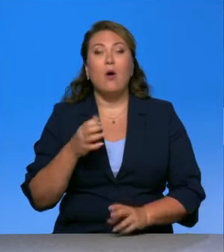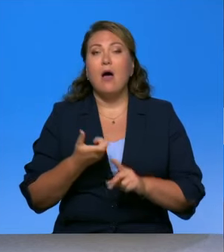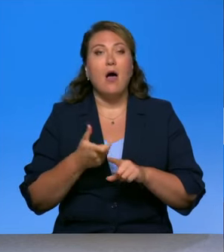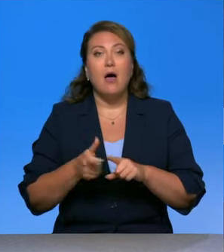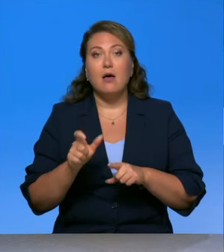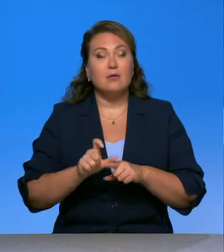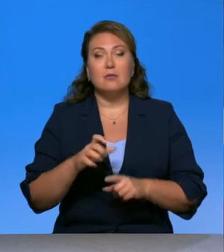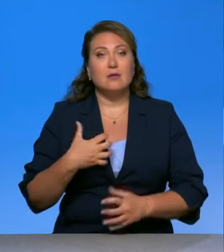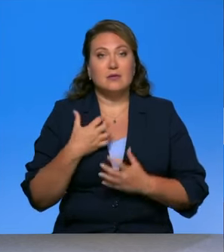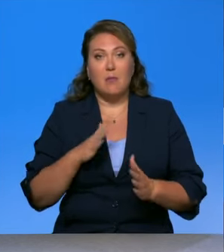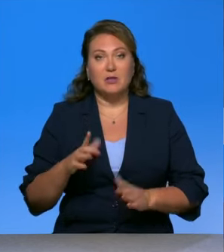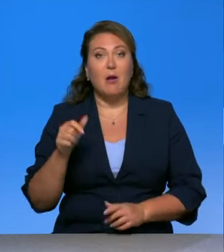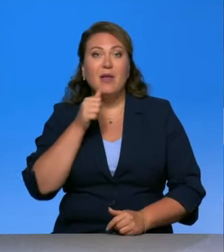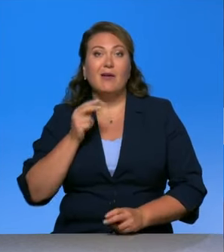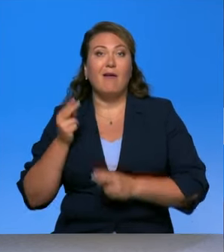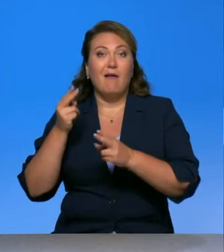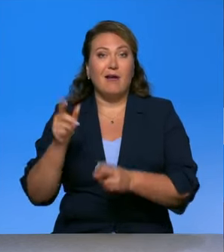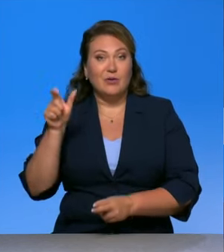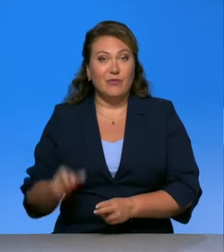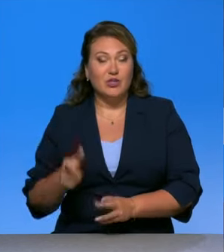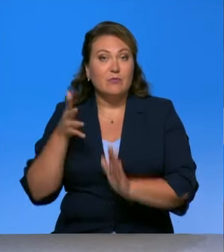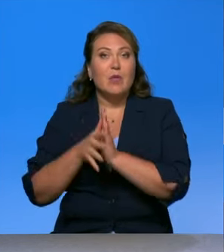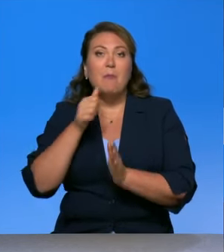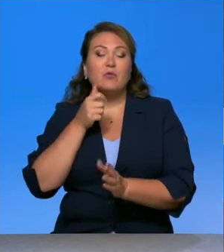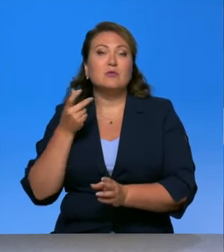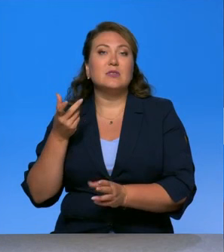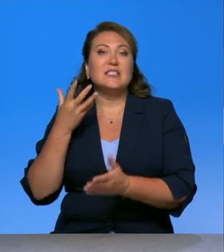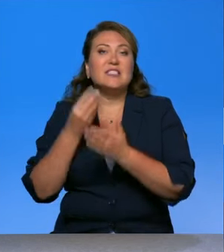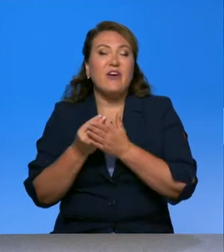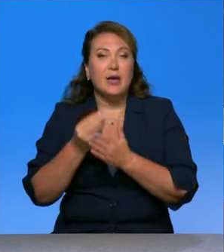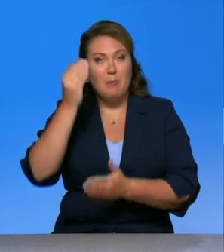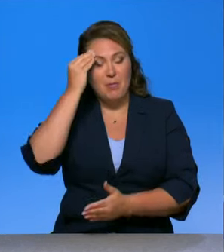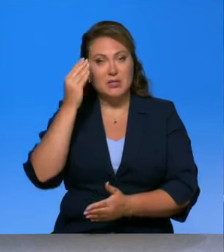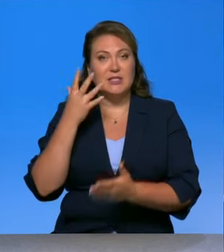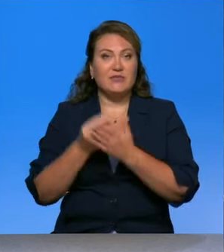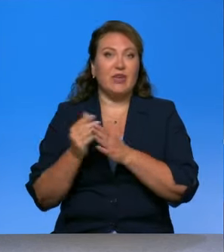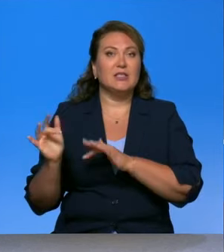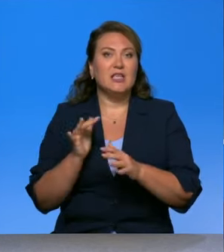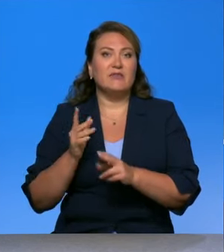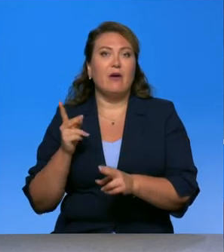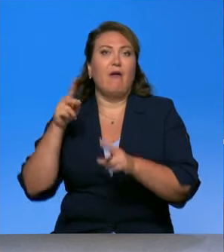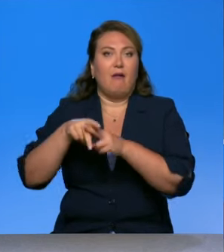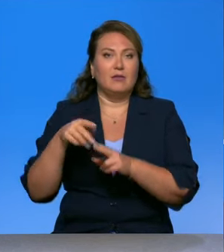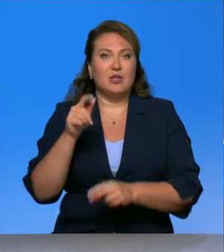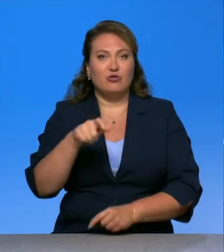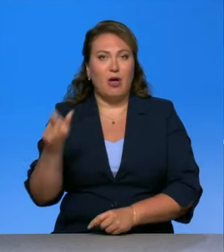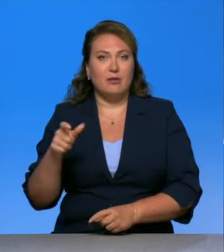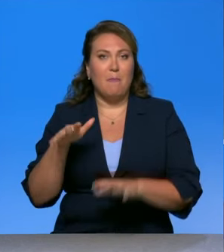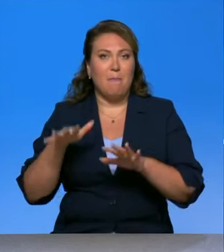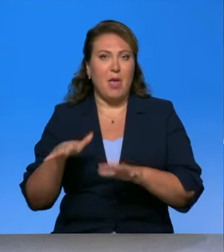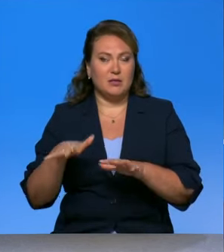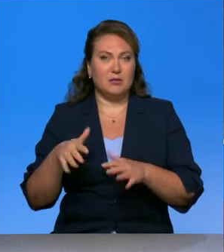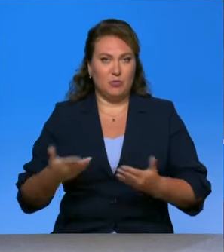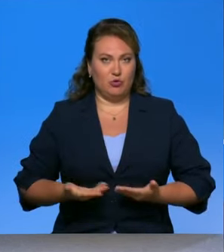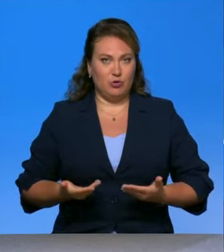насаждал. Вот в этом самое главное отличие этнографа и исследователя. Он принимал и уважал, потому что это, во-первых, их традиции, с